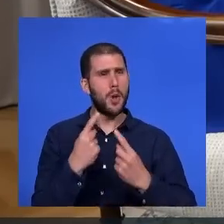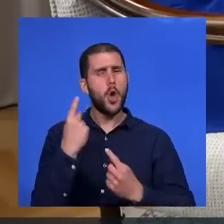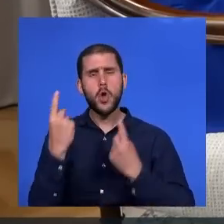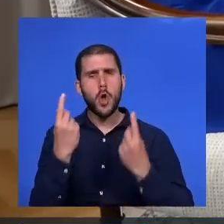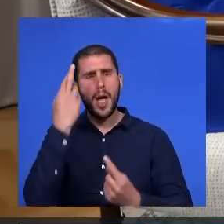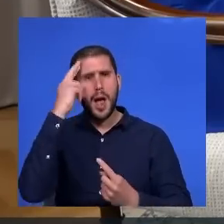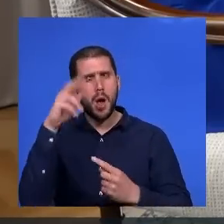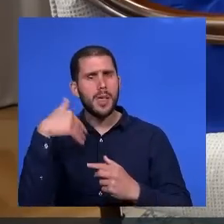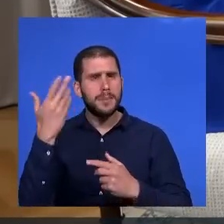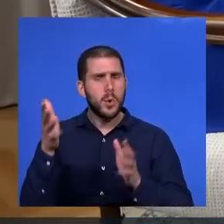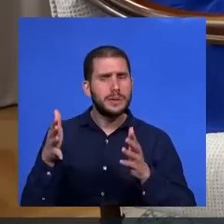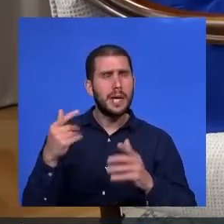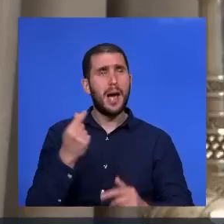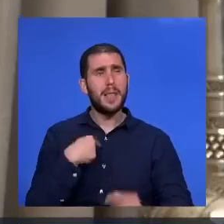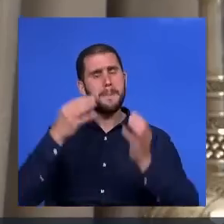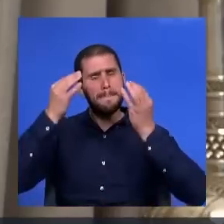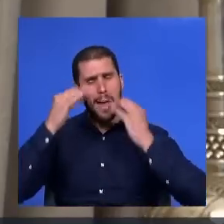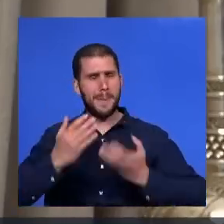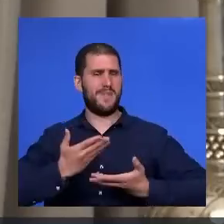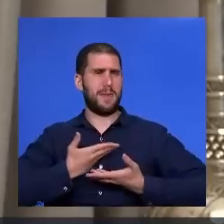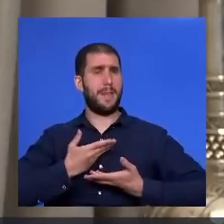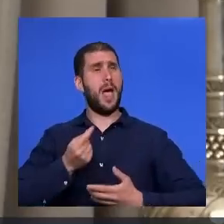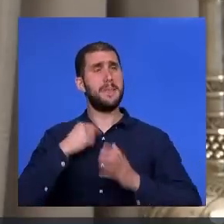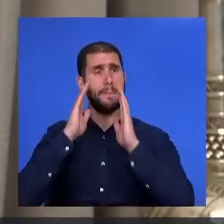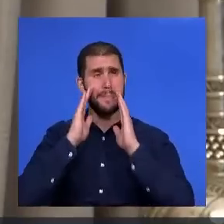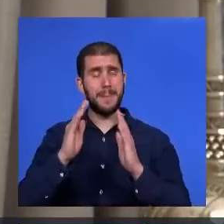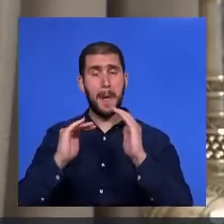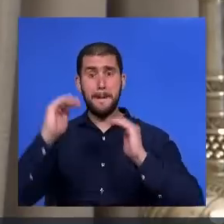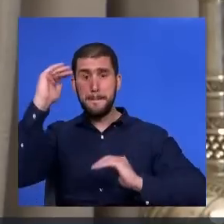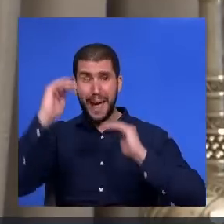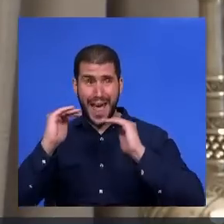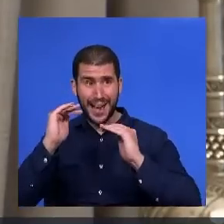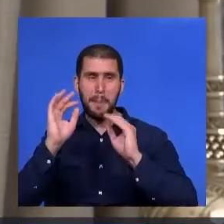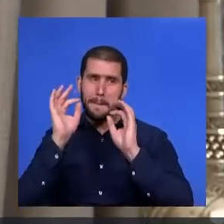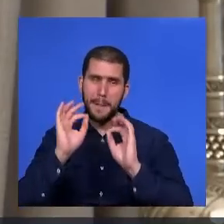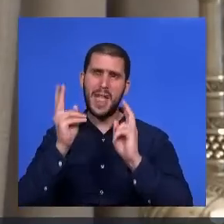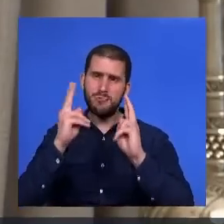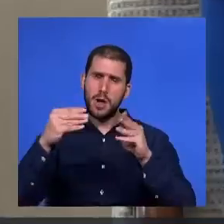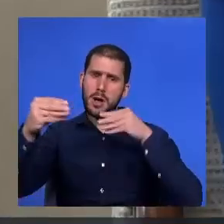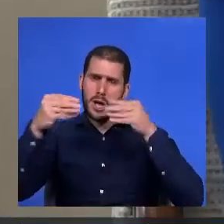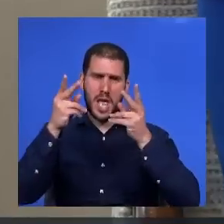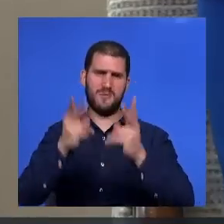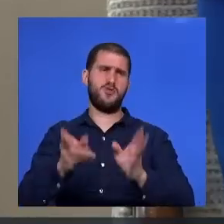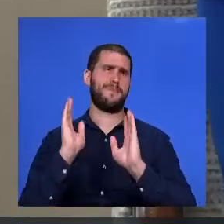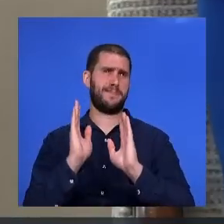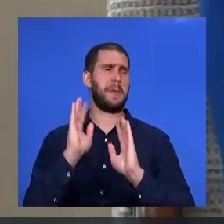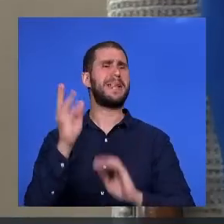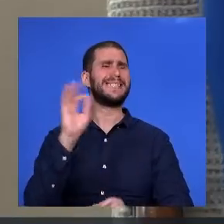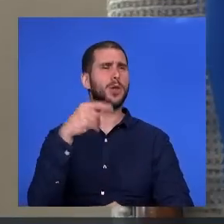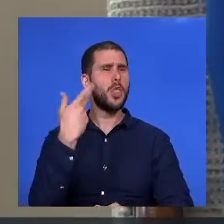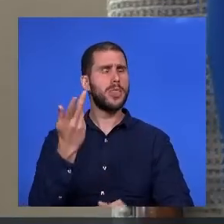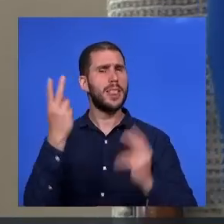רעיון מחוץ לקופסה, אני מכבד ואקבל, כי אני מאמין שהפערים הם באמת ניתנים לגישור. איזה סיכוי אתה